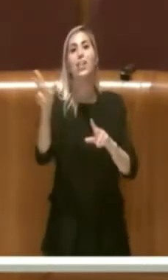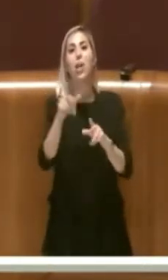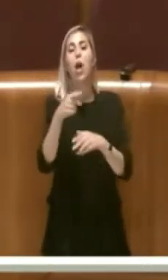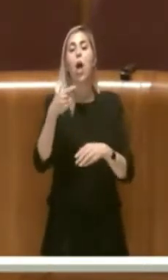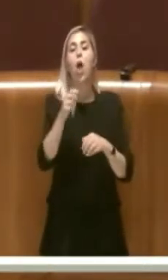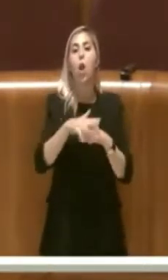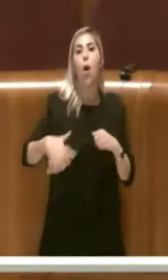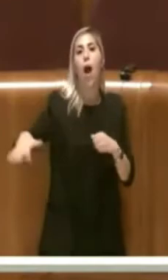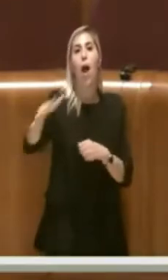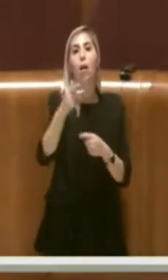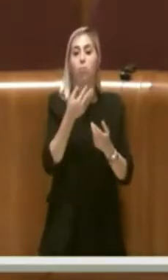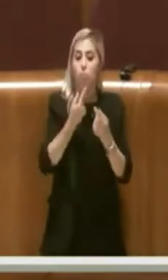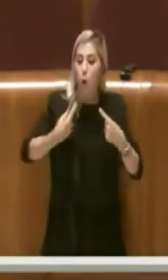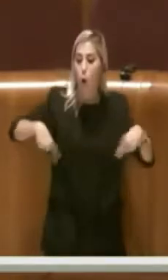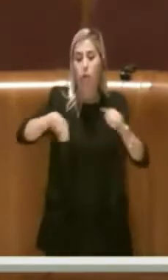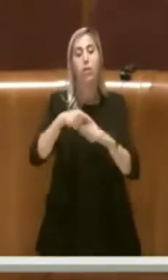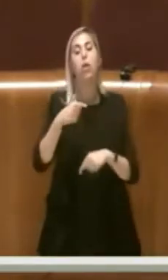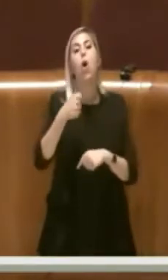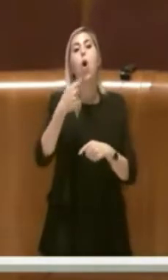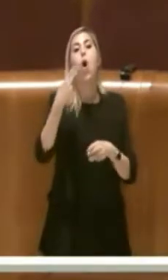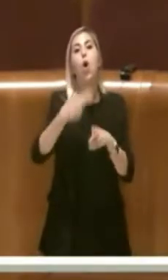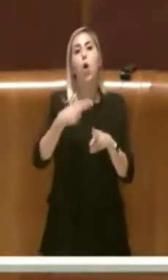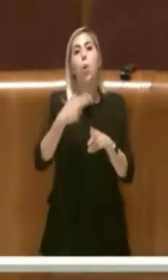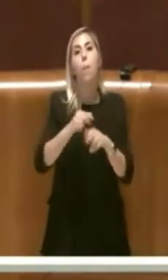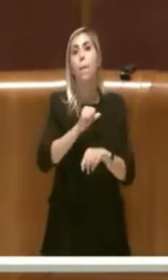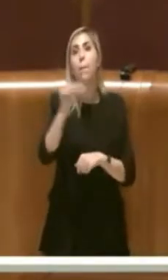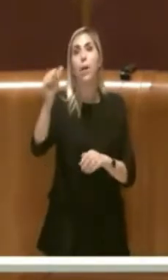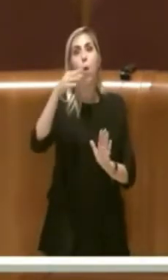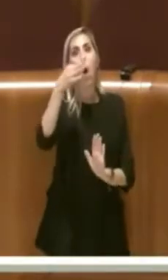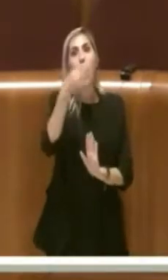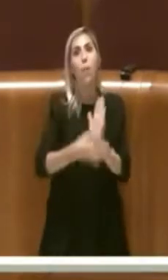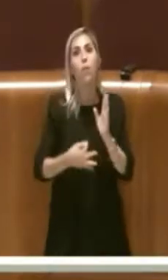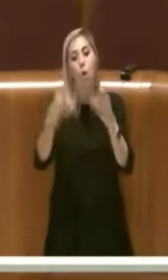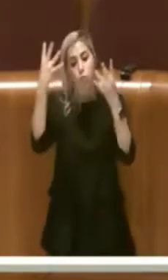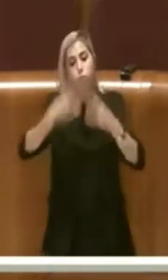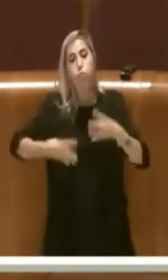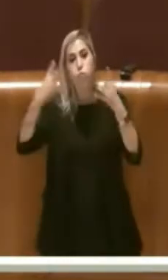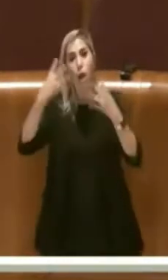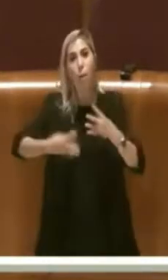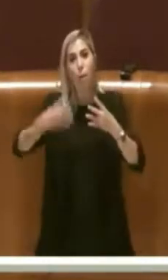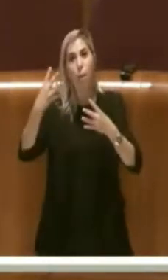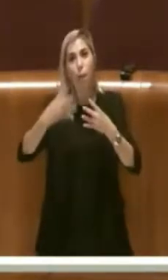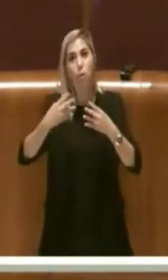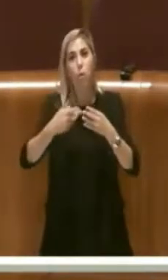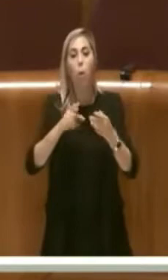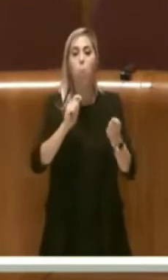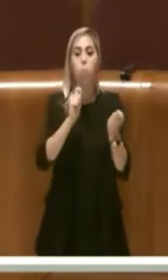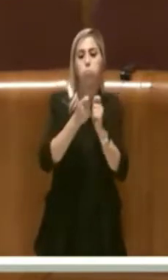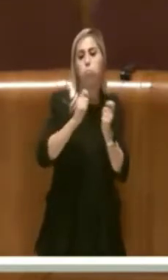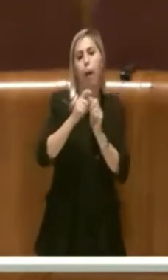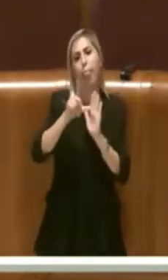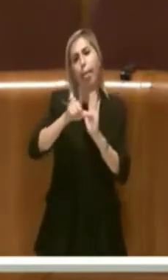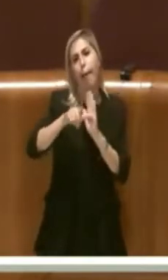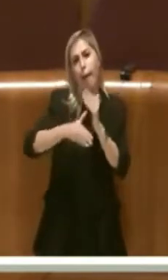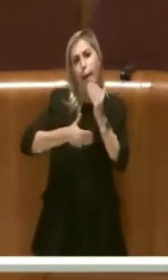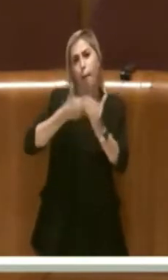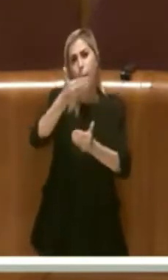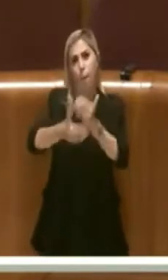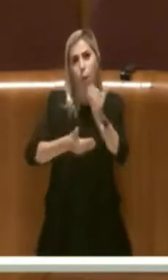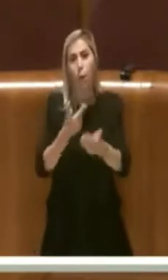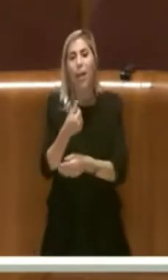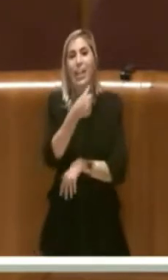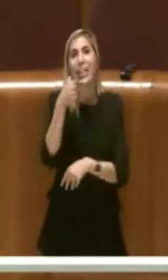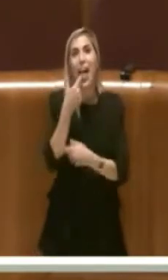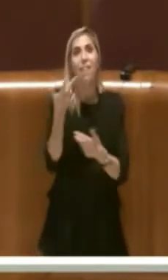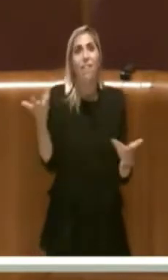Roma approva per la prima volta nel 2002 il suo primo regolamento di funzionamento, poi più volte modificato nel tempo, chiaramente in base